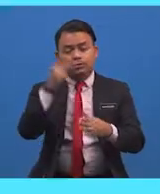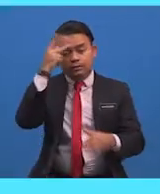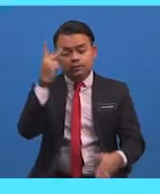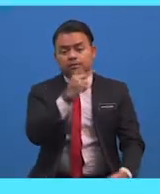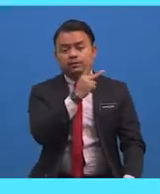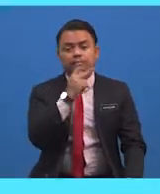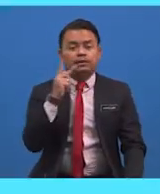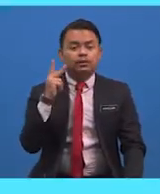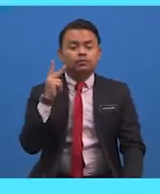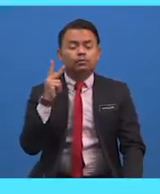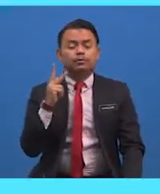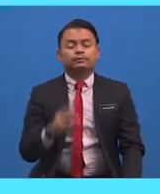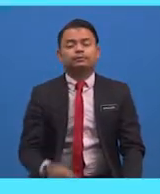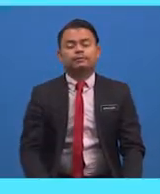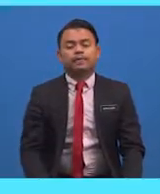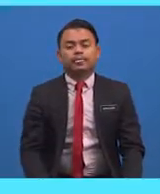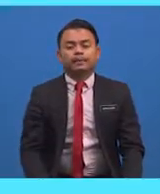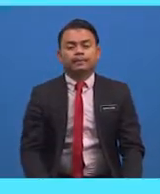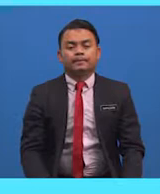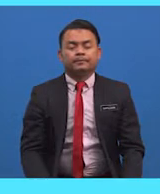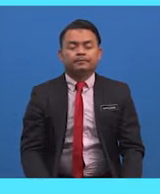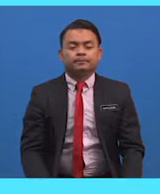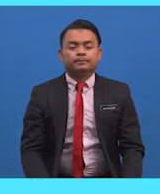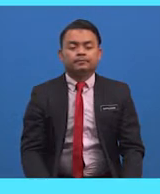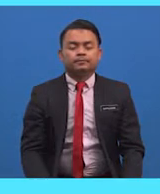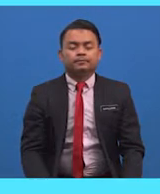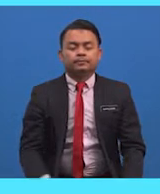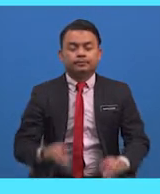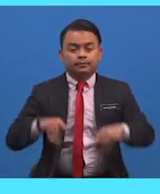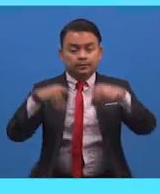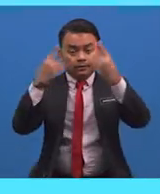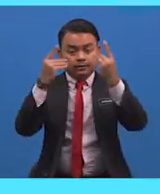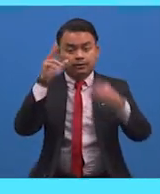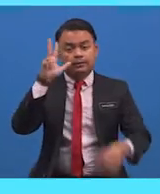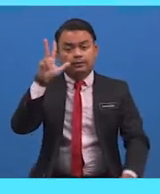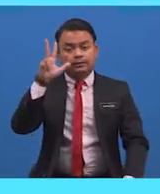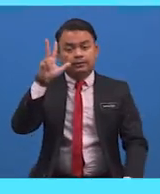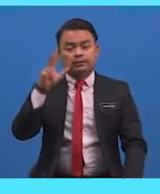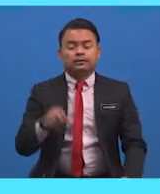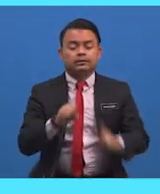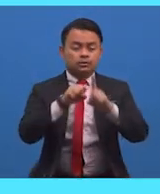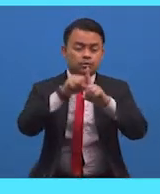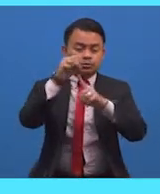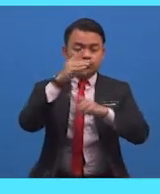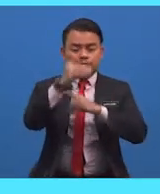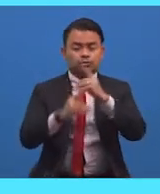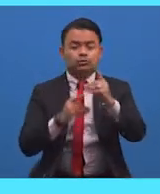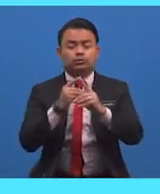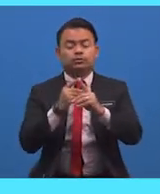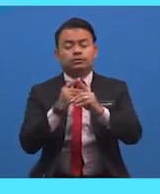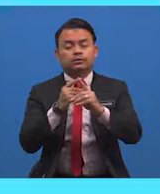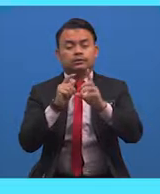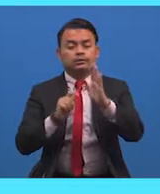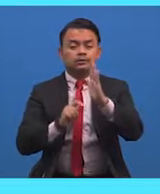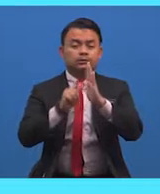Kesan ketiga perubahan iklim ialah berlaku peningkatan suhu dunia yang menyebabkan kejadian